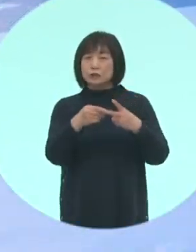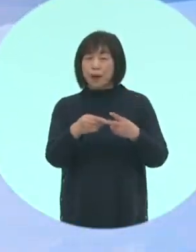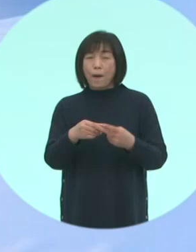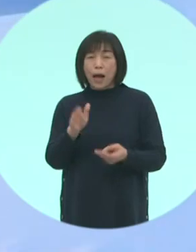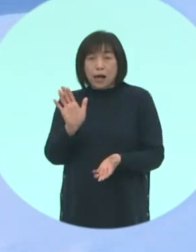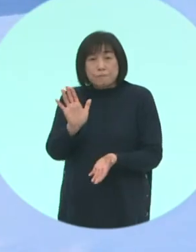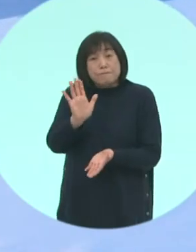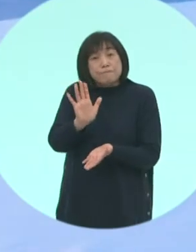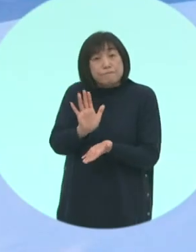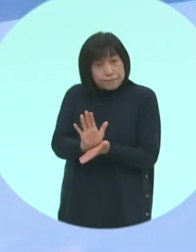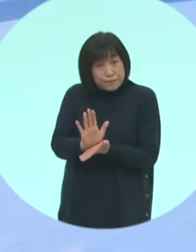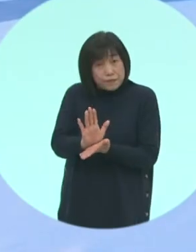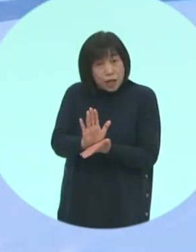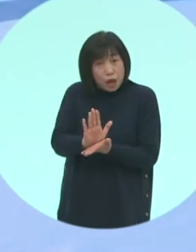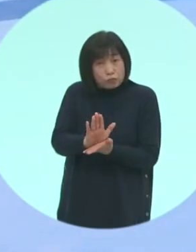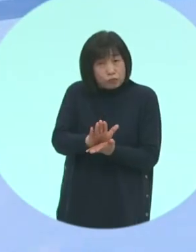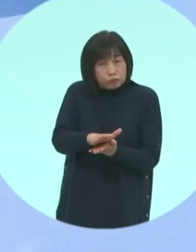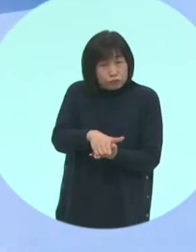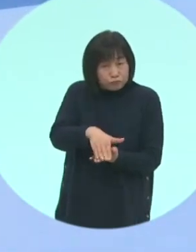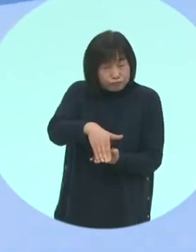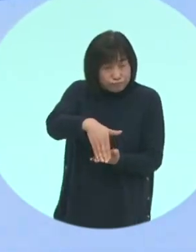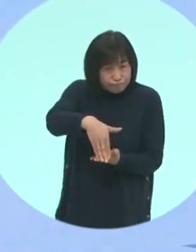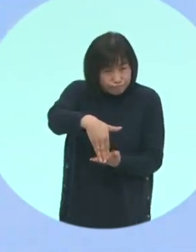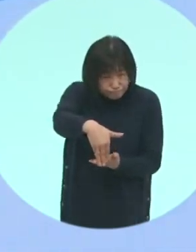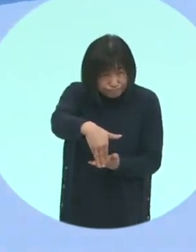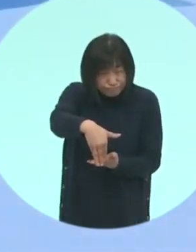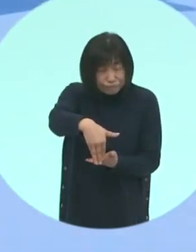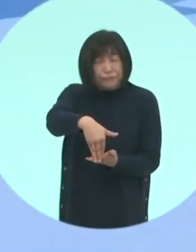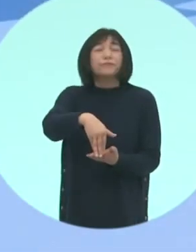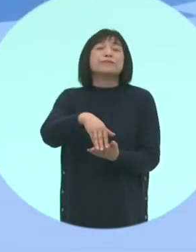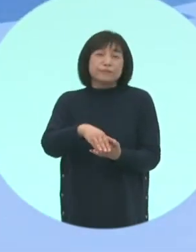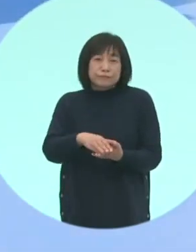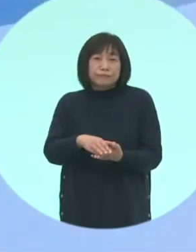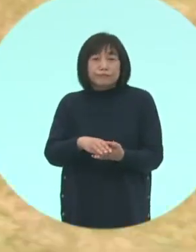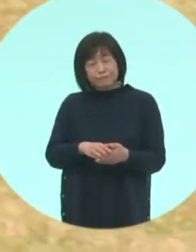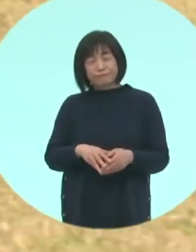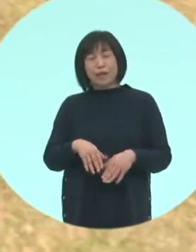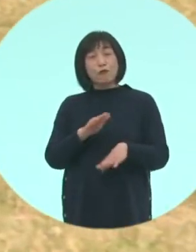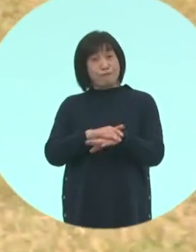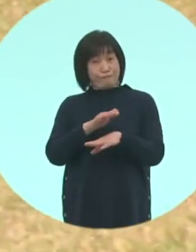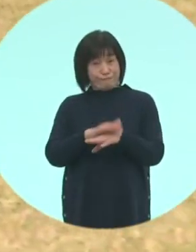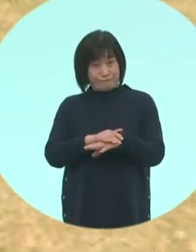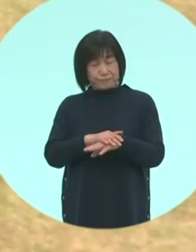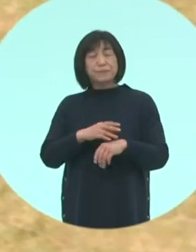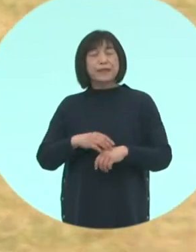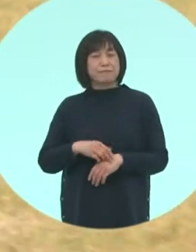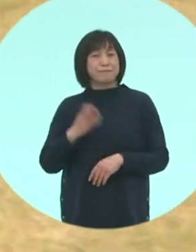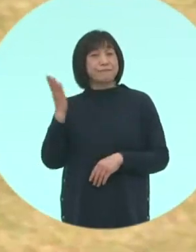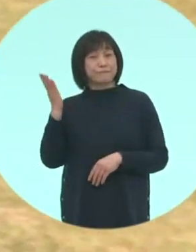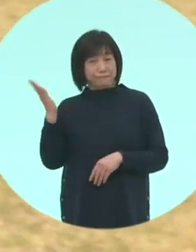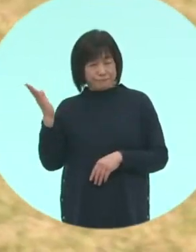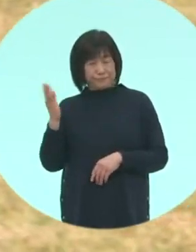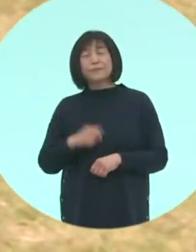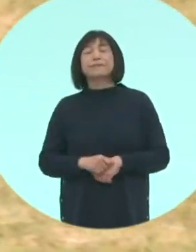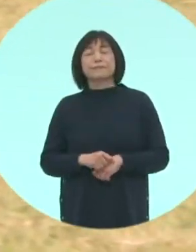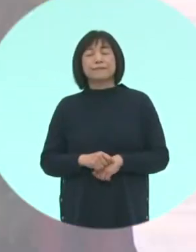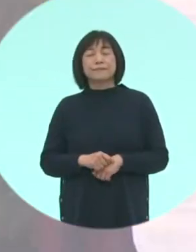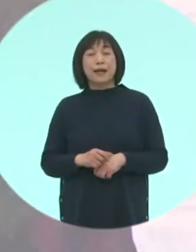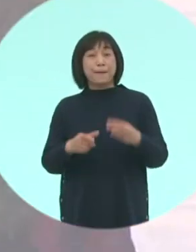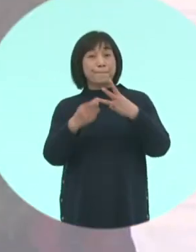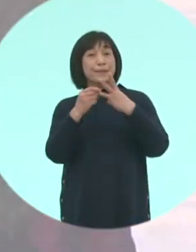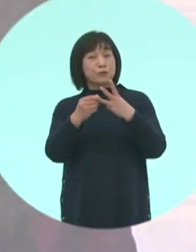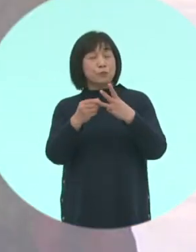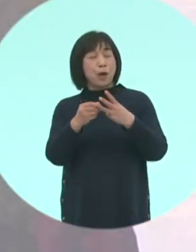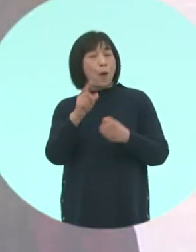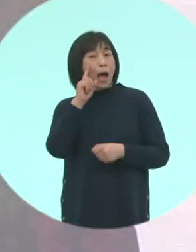地して前に体重移動して、最後は親指でグッと押し切るようなイメージをしてみてください。そして最後は目線ですね。 目線 10